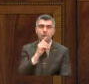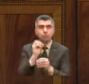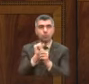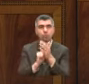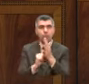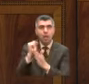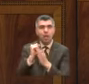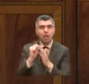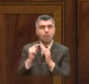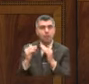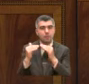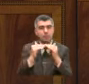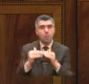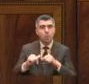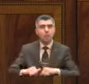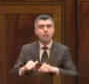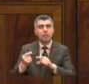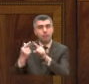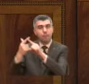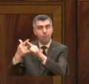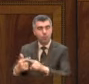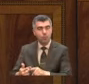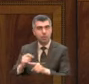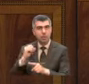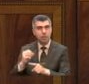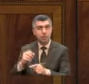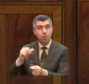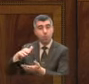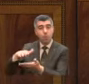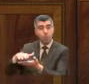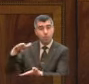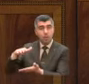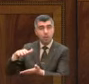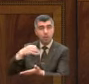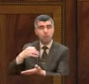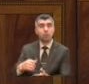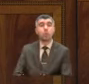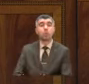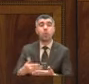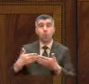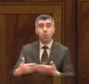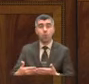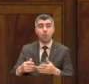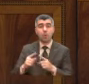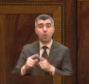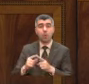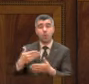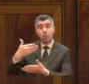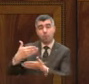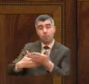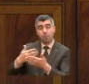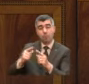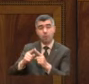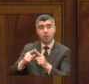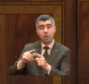ديال التسقيف، الان وزير الماليه يشتغلوا عليها، يشتغلوا اولا على الغاز. اليوم بالمناسبه ولينا المنظومه ديال الفاتوره ديال الغاز ما بقاش مرتبطه